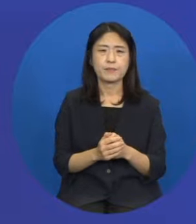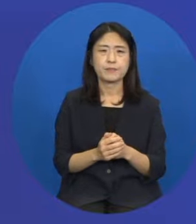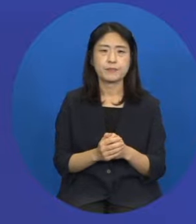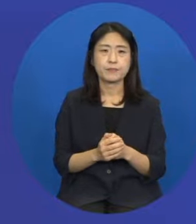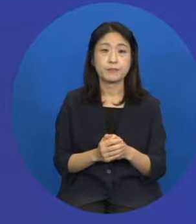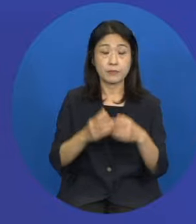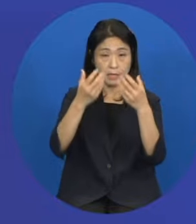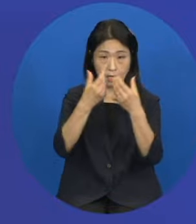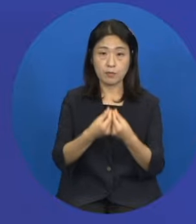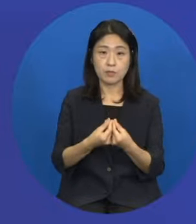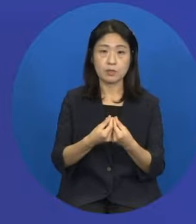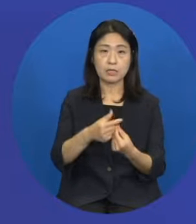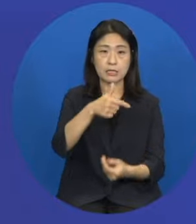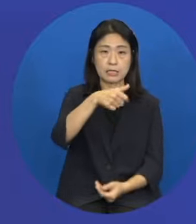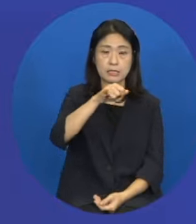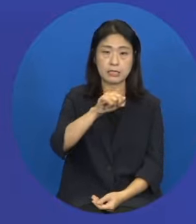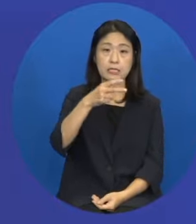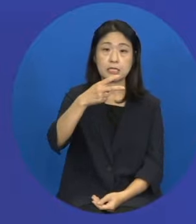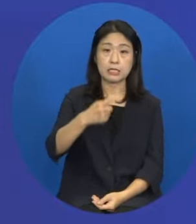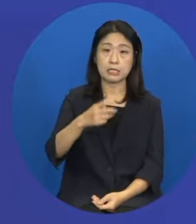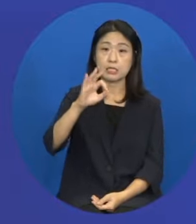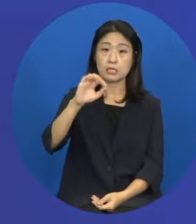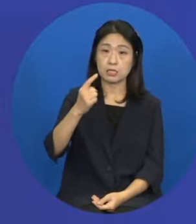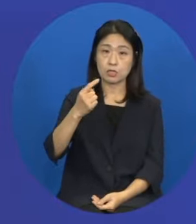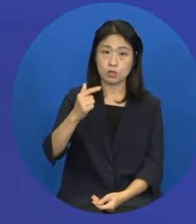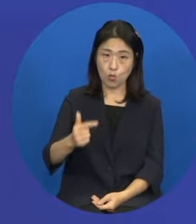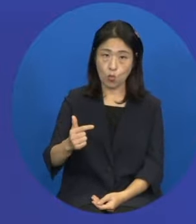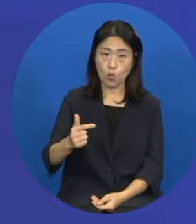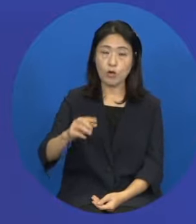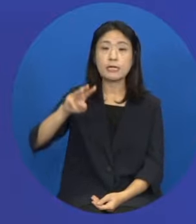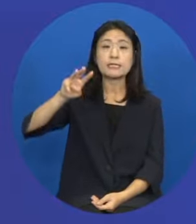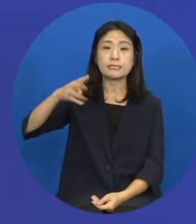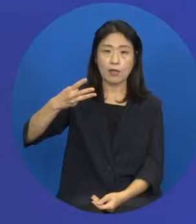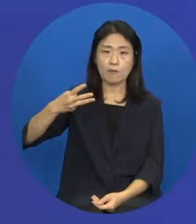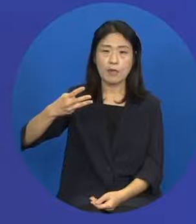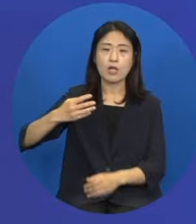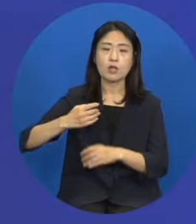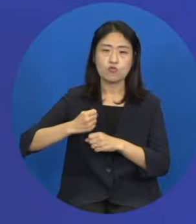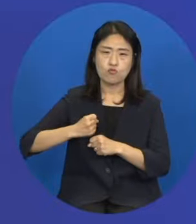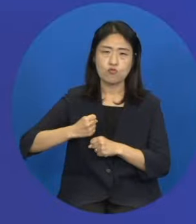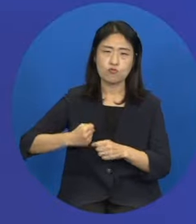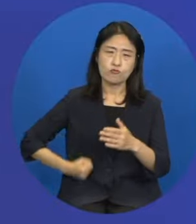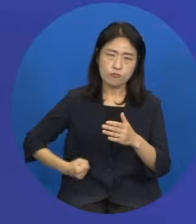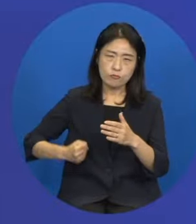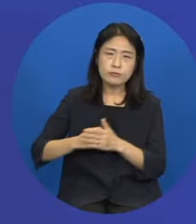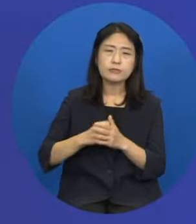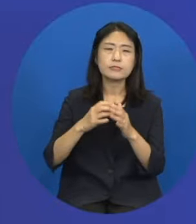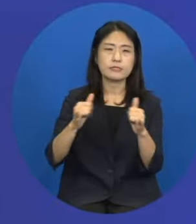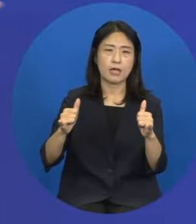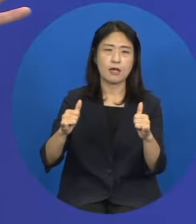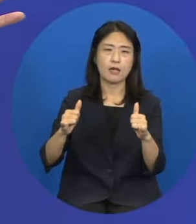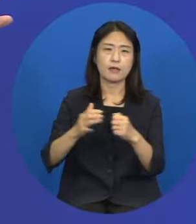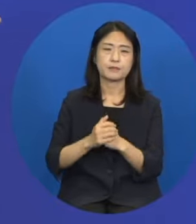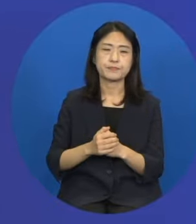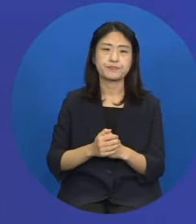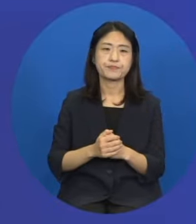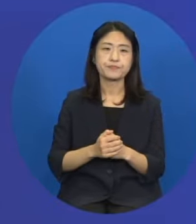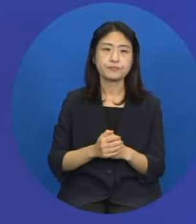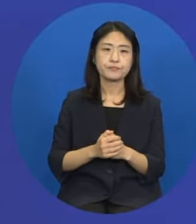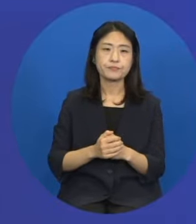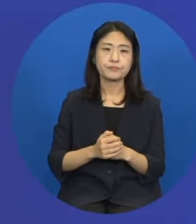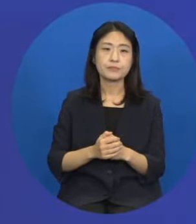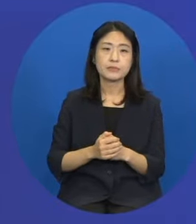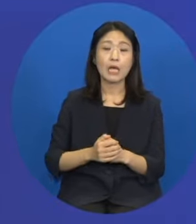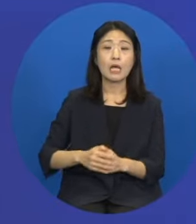300용사가 있습니다. 나라의 위기 앞에 3만 2천 명이 모였습니다. 많은 숫자가 모인 거예요. 당시에